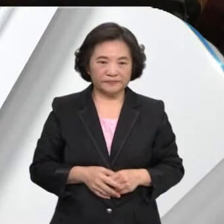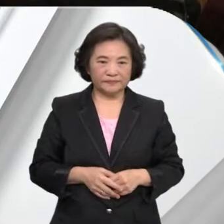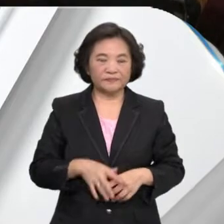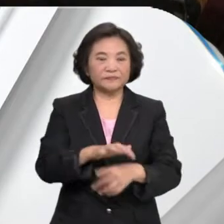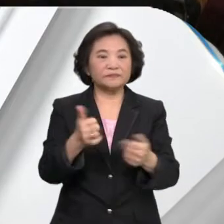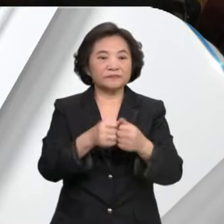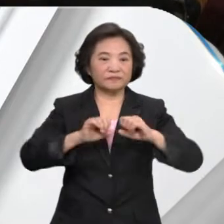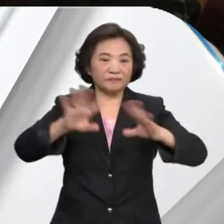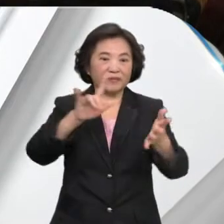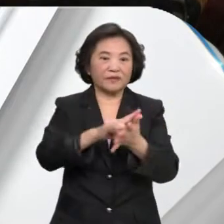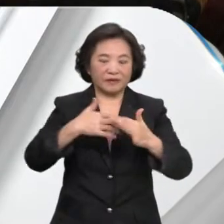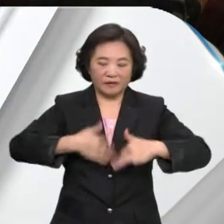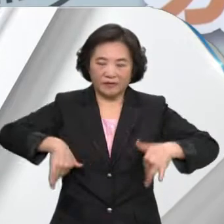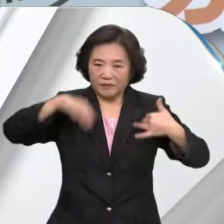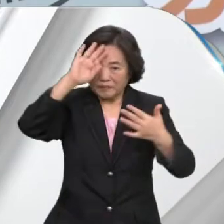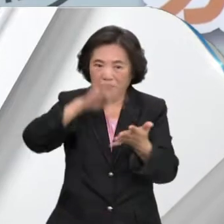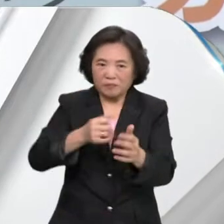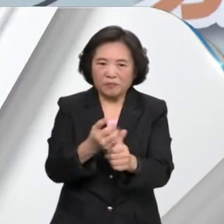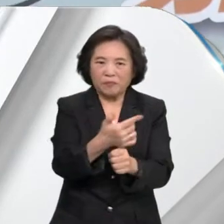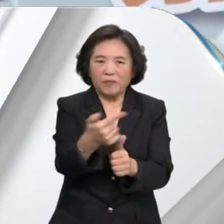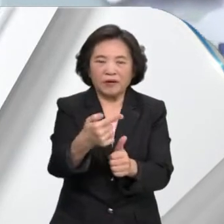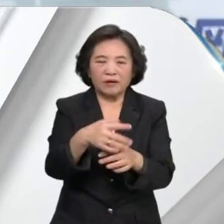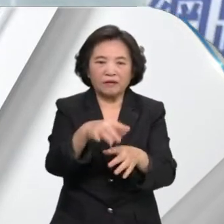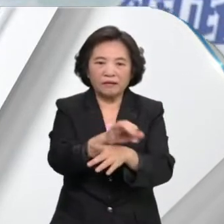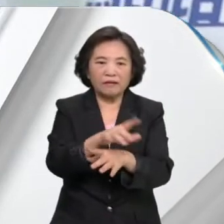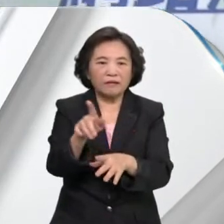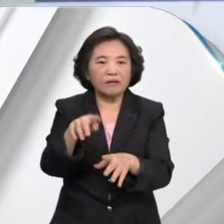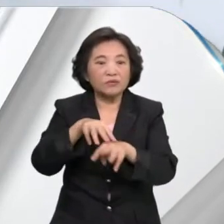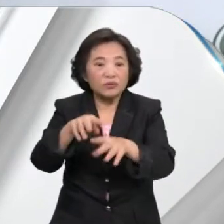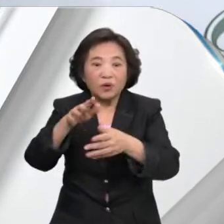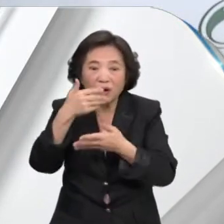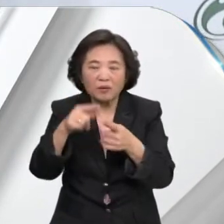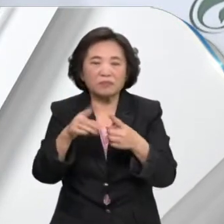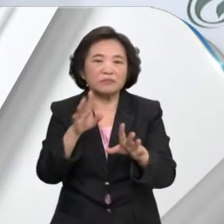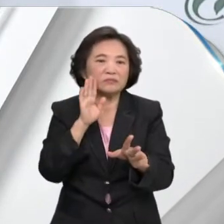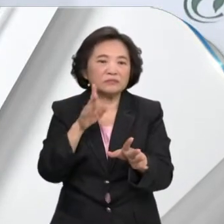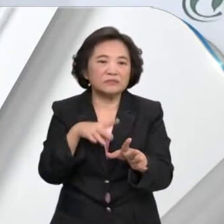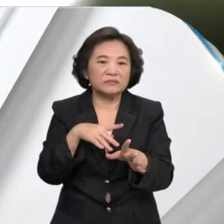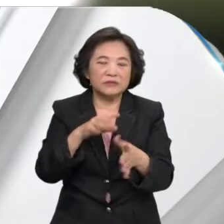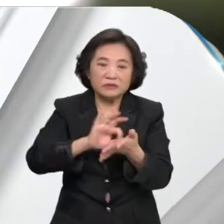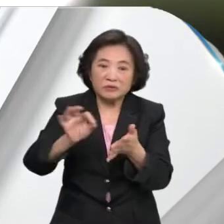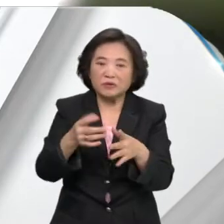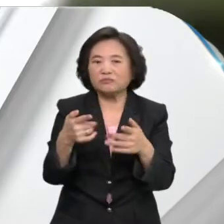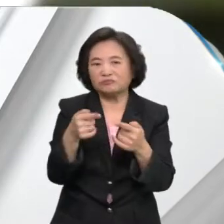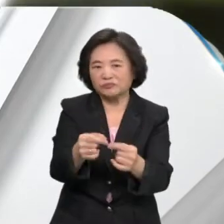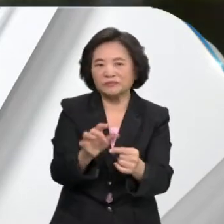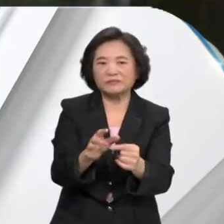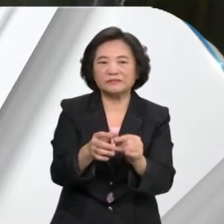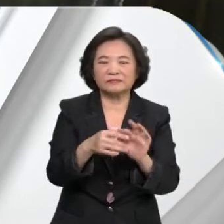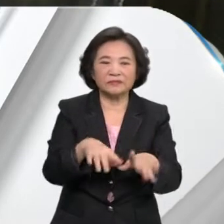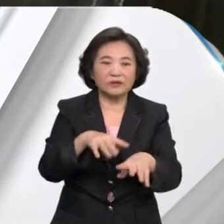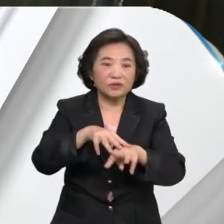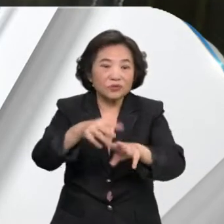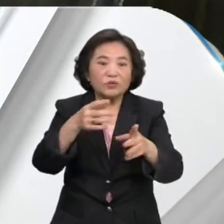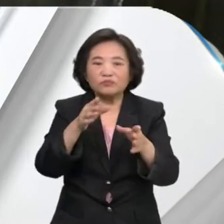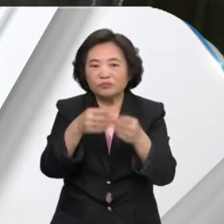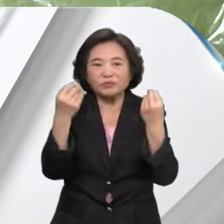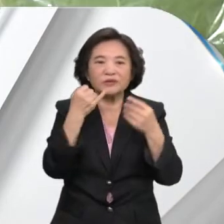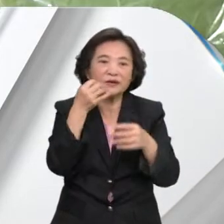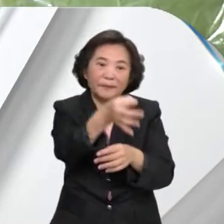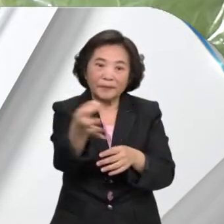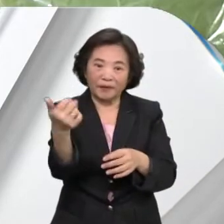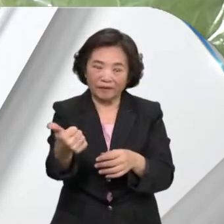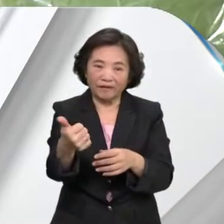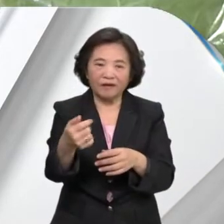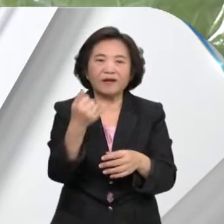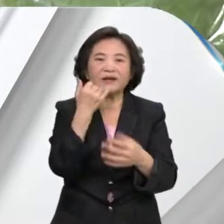讲，受到武汉肺炎疫情的影响，民众咳嗽、痛风、外泄、消费习惯没有改变。为了不关你，不是出门，没事买到好品